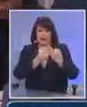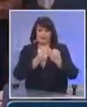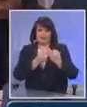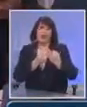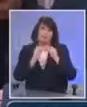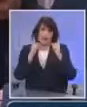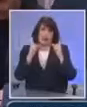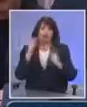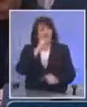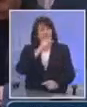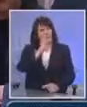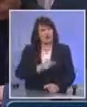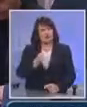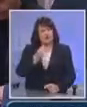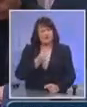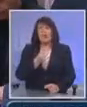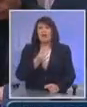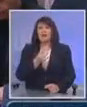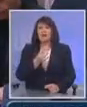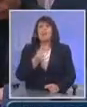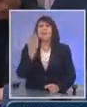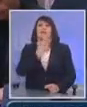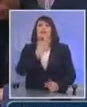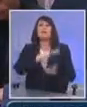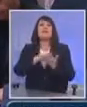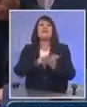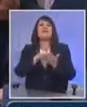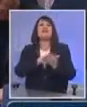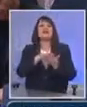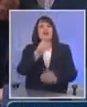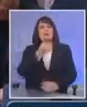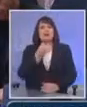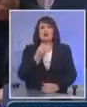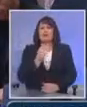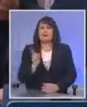είπε και ο Πρωθυπουργός, αναφερόμενος στο μάθημα των θρησκευτικών, ότι δεν πρέπει να είναι